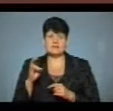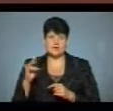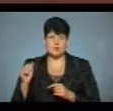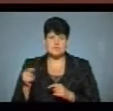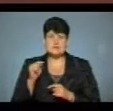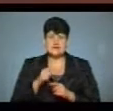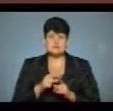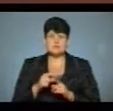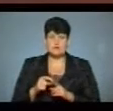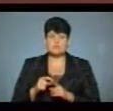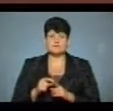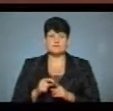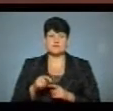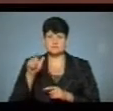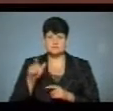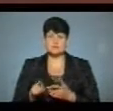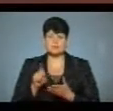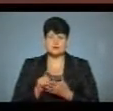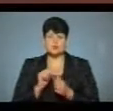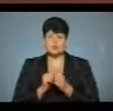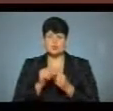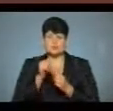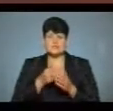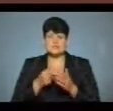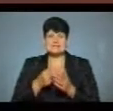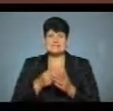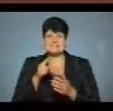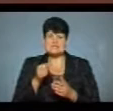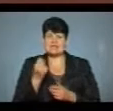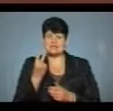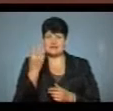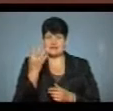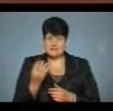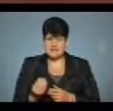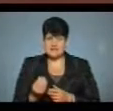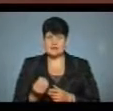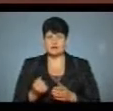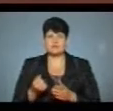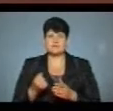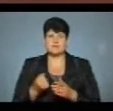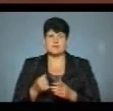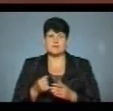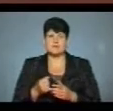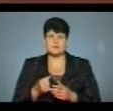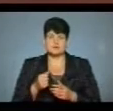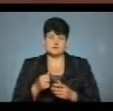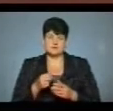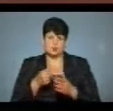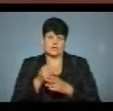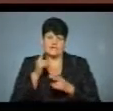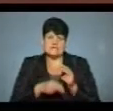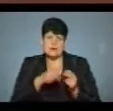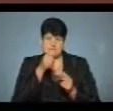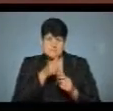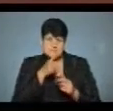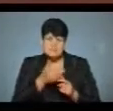її словами, споживач має щомісяця за 2 дні до кінця місяця або на 3-й робочий день наступного знімати дані лічильника